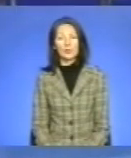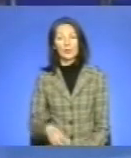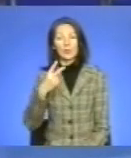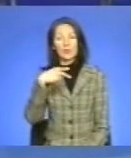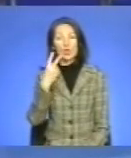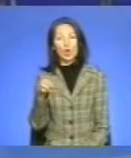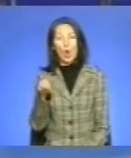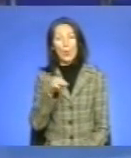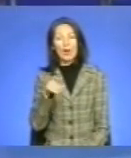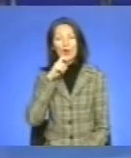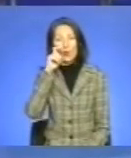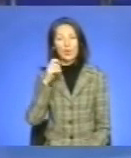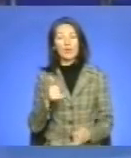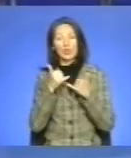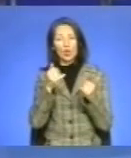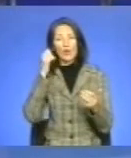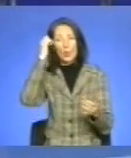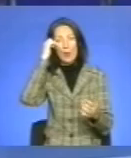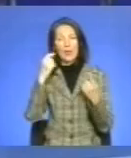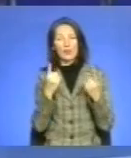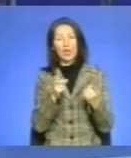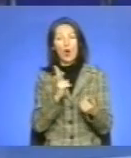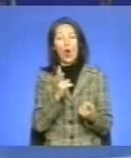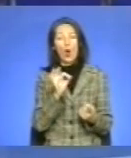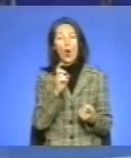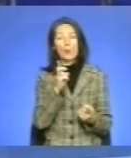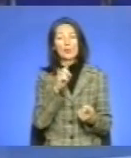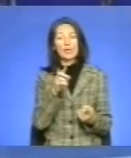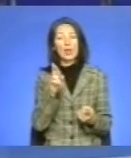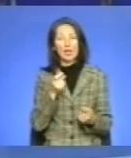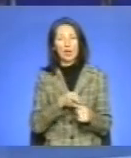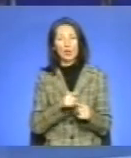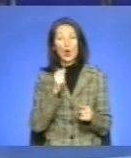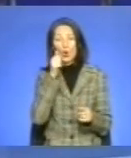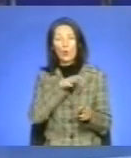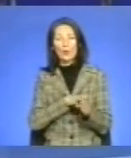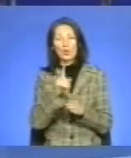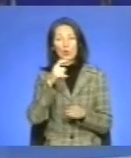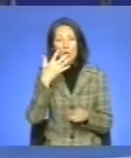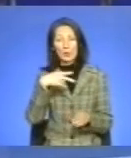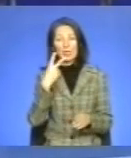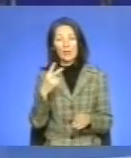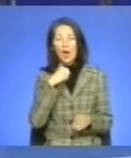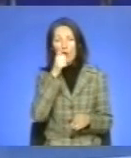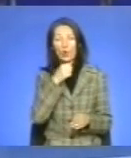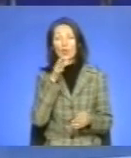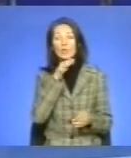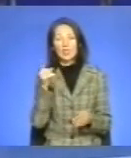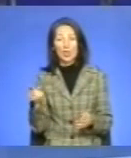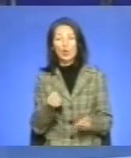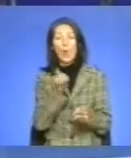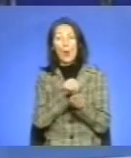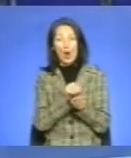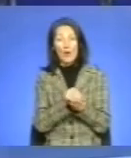«22 травня в Україні вшановують пам'ять великого кобзаря. Цьогоріч виповнюється 152 роки з часу перепоховання Тараса Шевченка на Чернечій горі